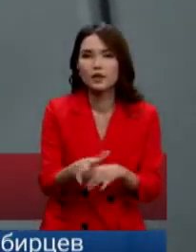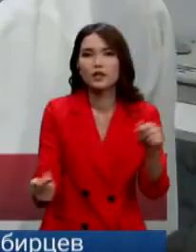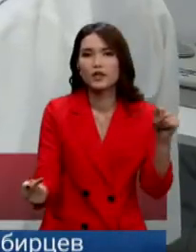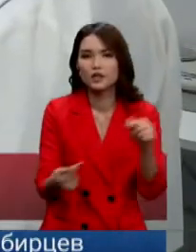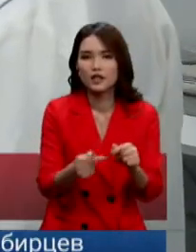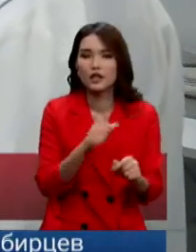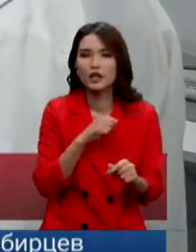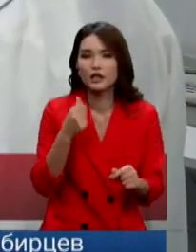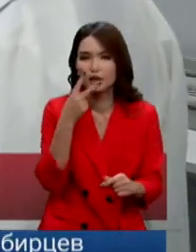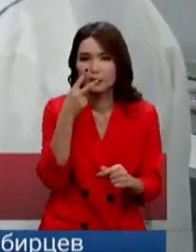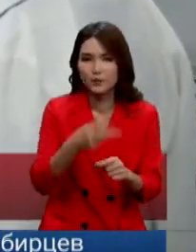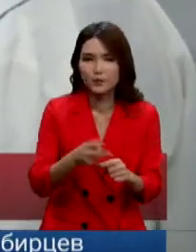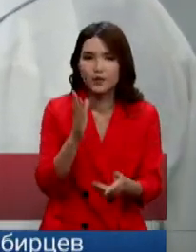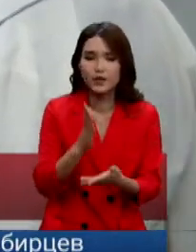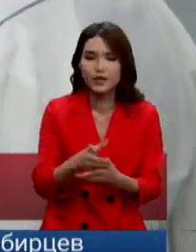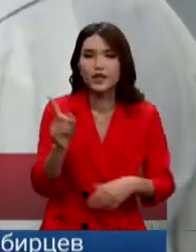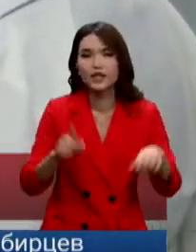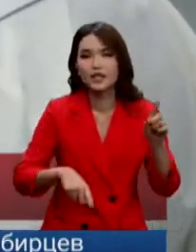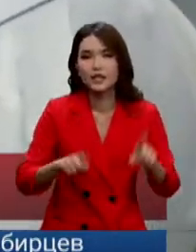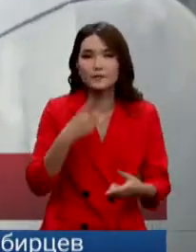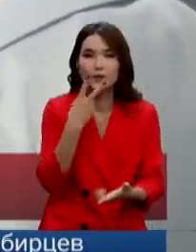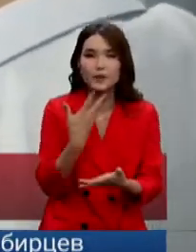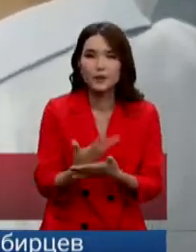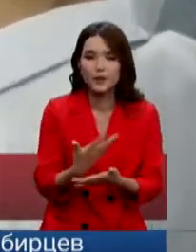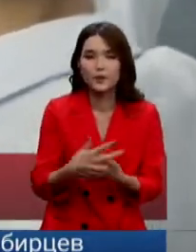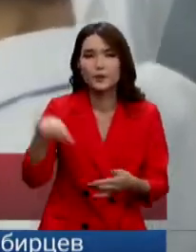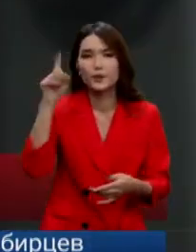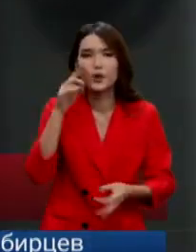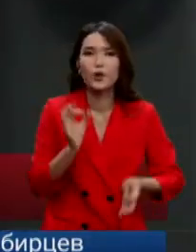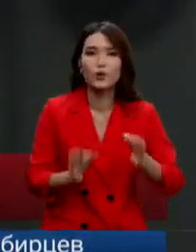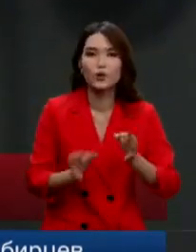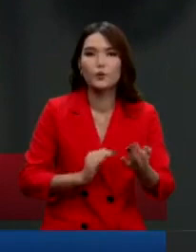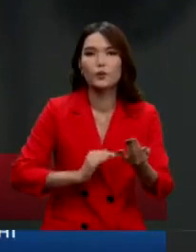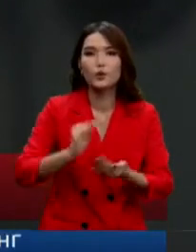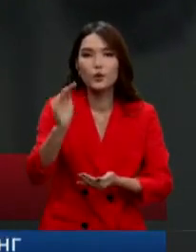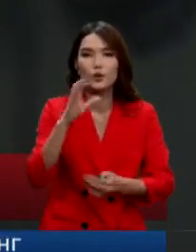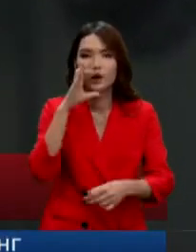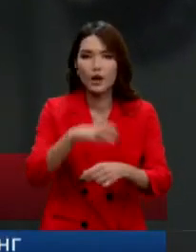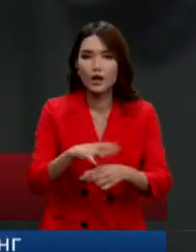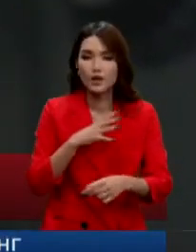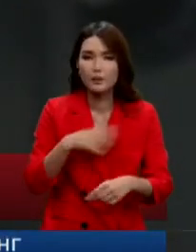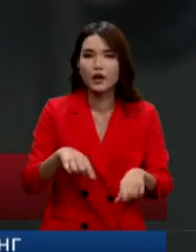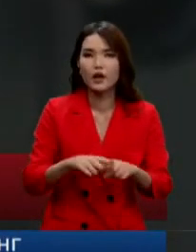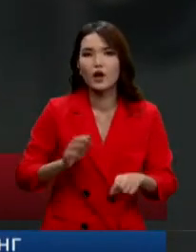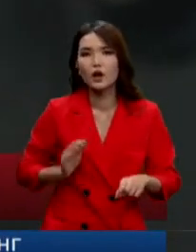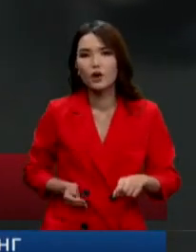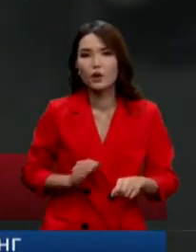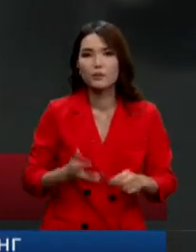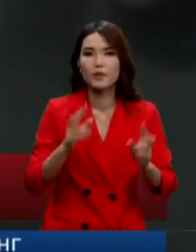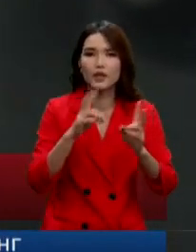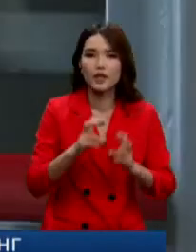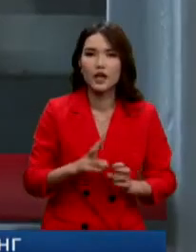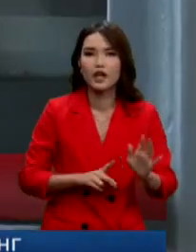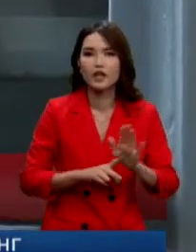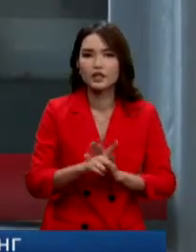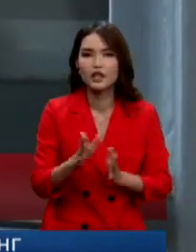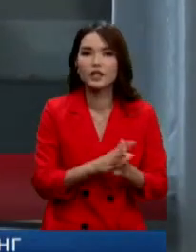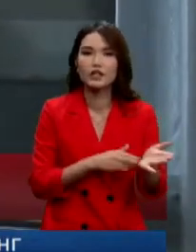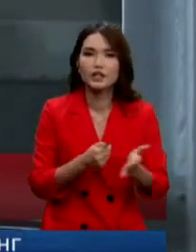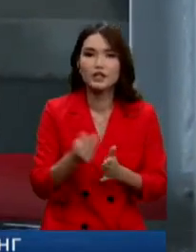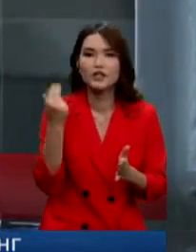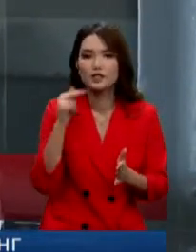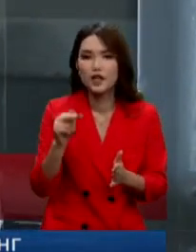келетініне көз жеткізді. Ал кейбір көрсеткіштер белгіленген нормадан да жоғары болып шықты. Компания тіпті тасымалдау кезінде жанармай